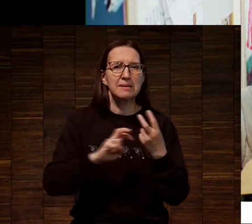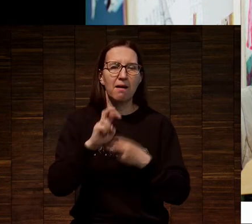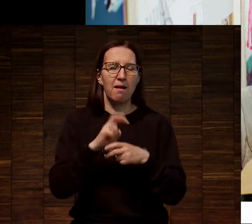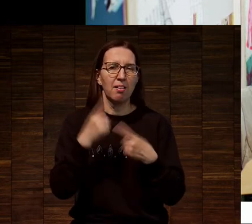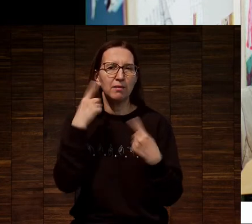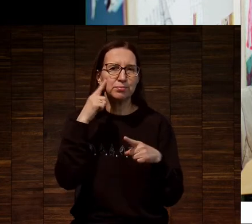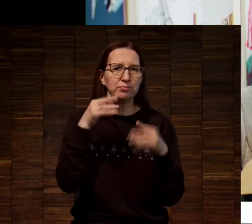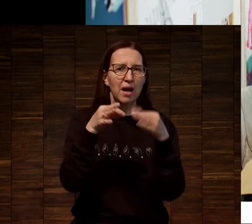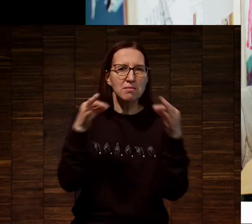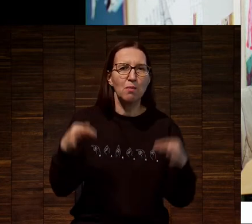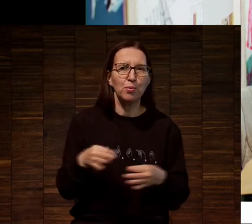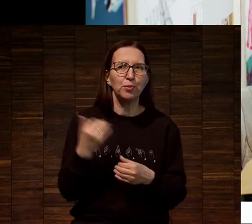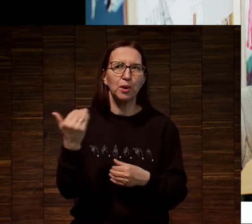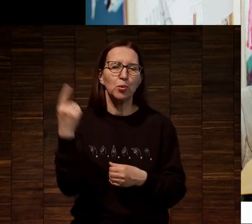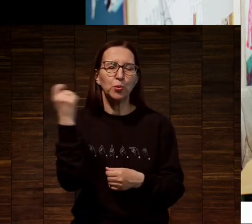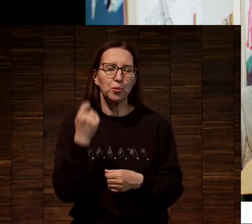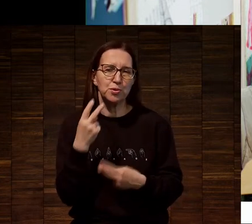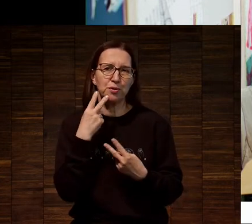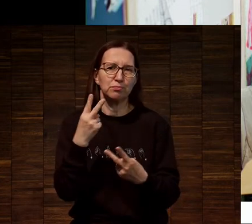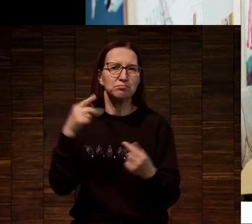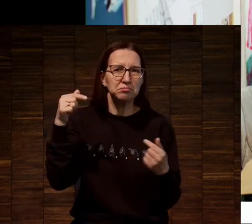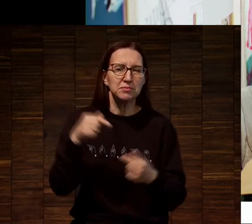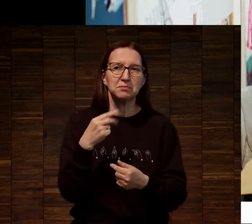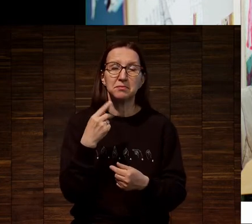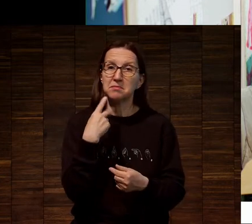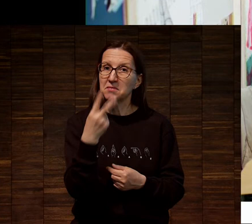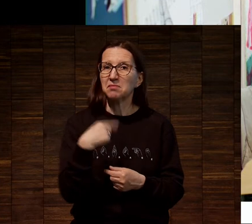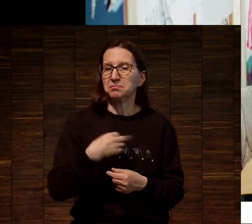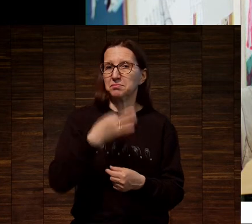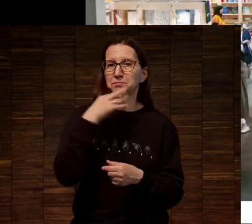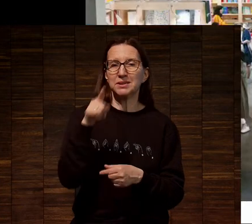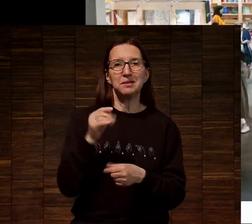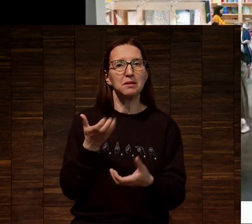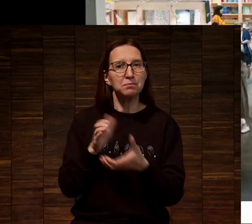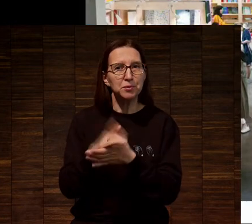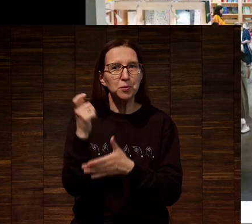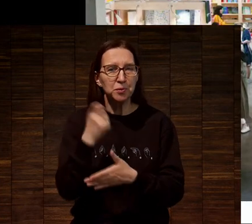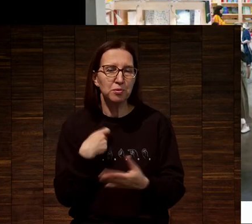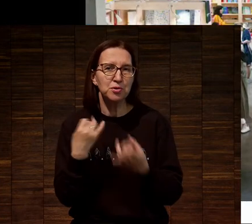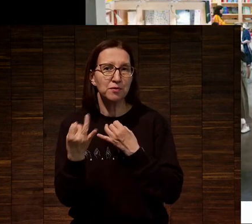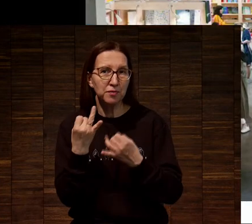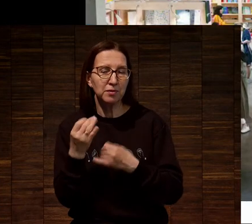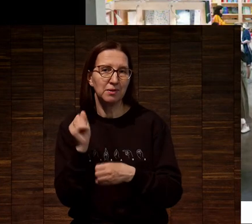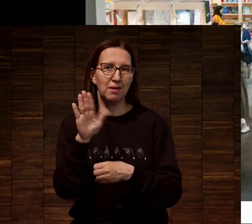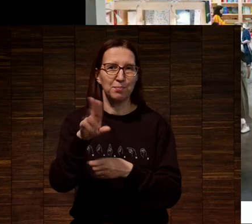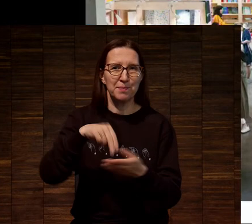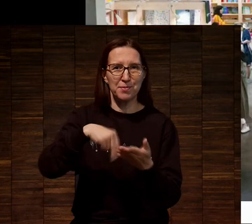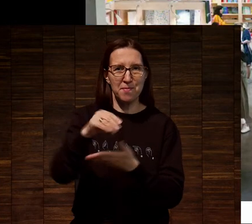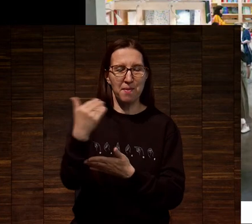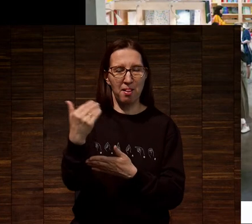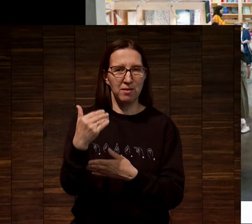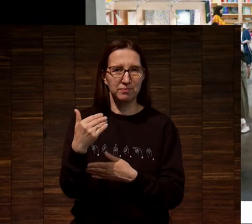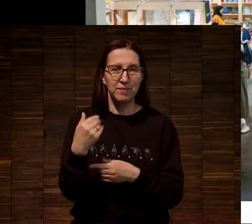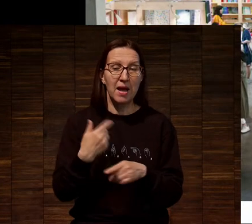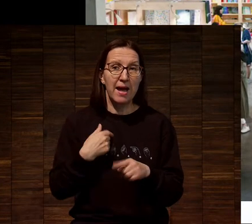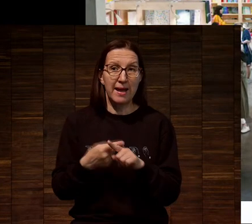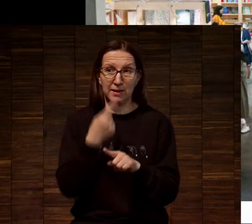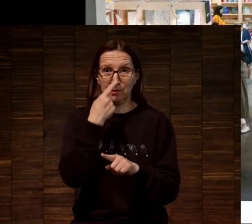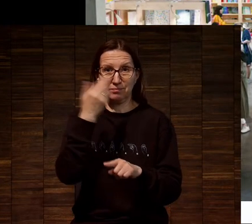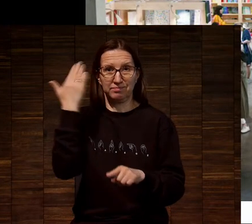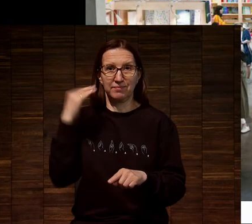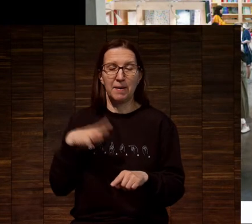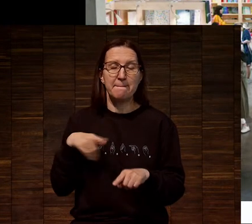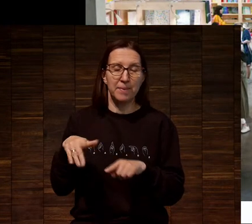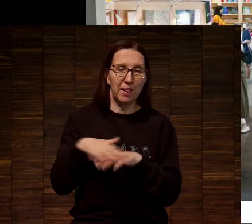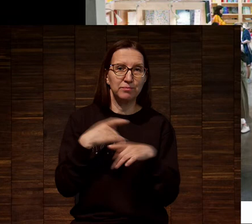работы художников, которым интересно, и знакомился с художниками. Вот. Это наш последний маркет в гараже, который